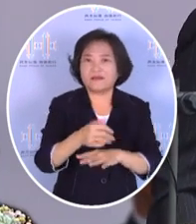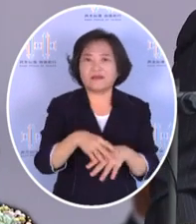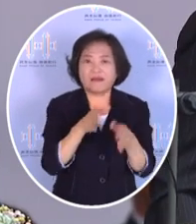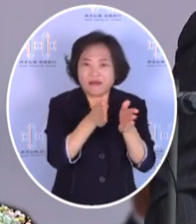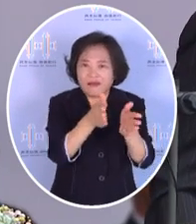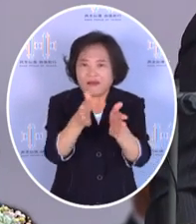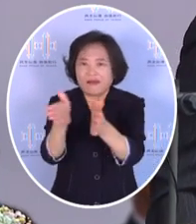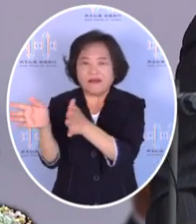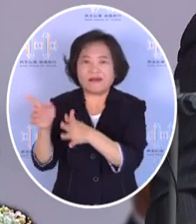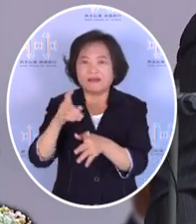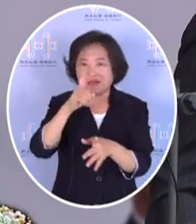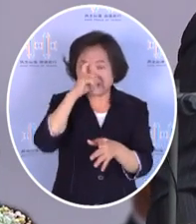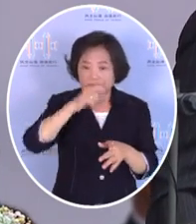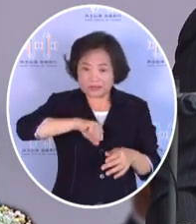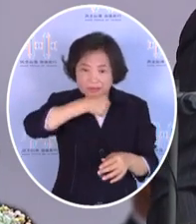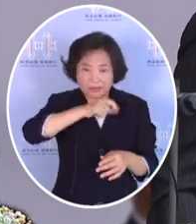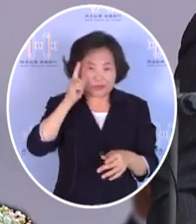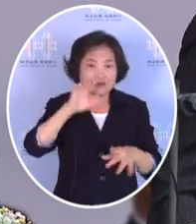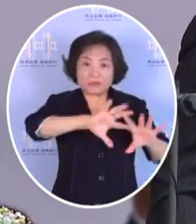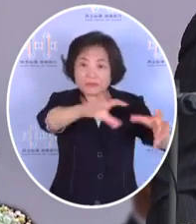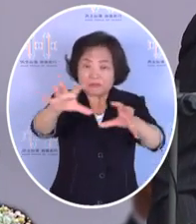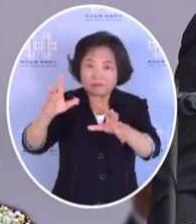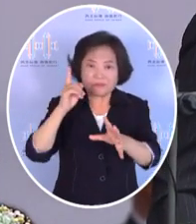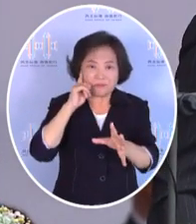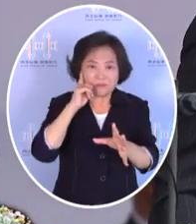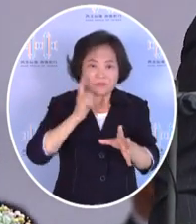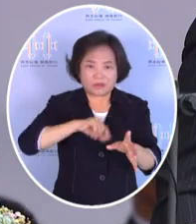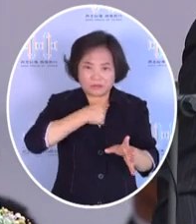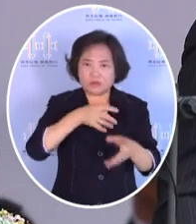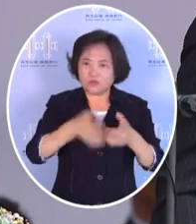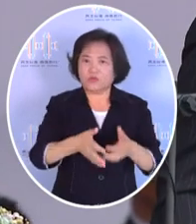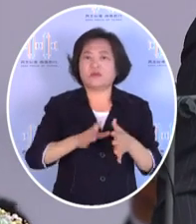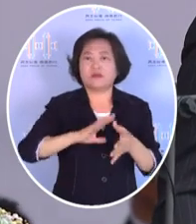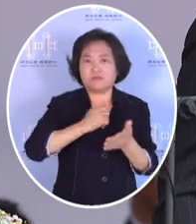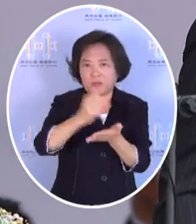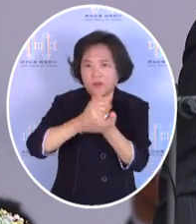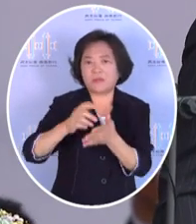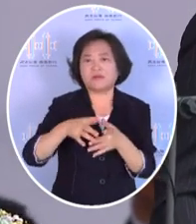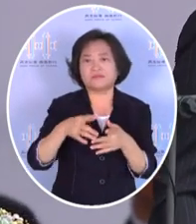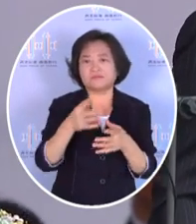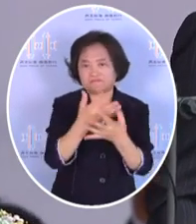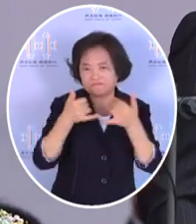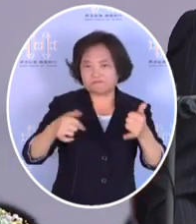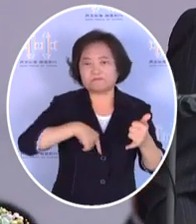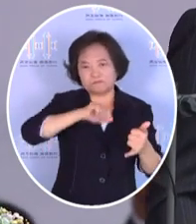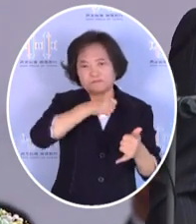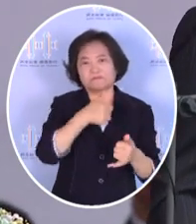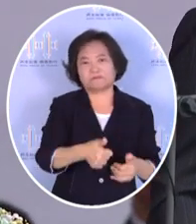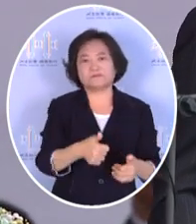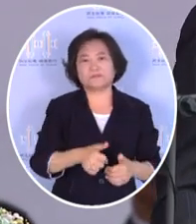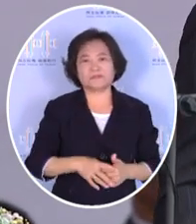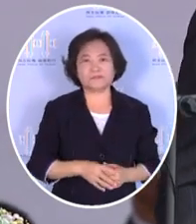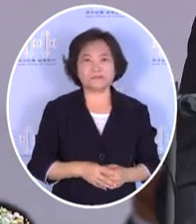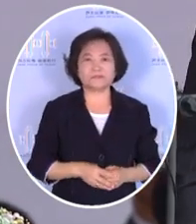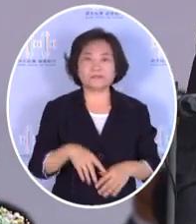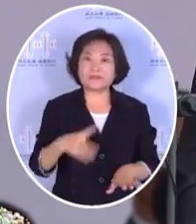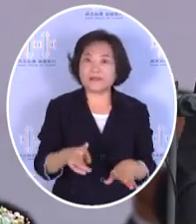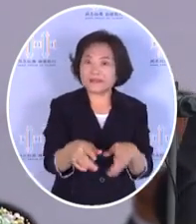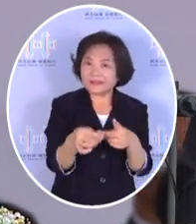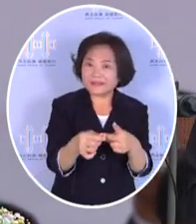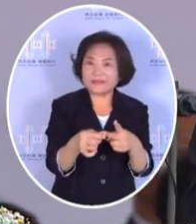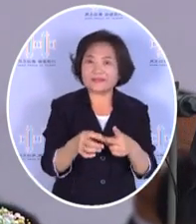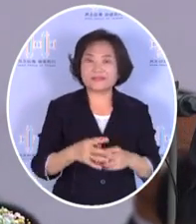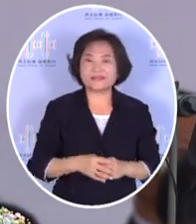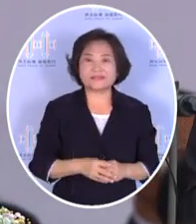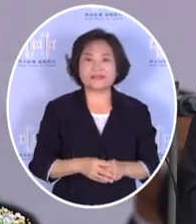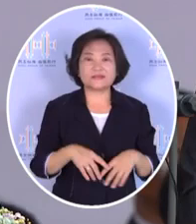台湾成为全球供应链不可或缺的关键力量。第二，我们